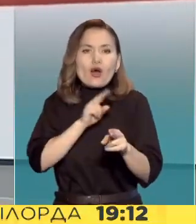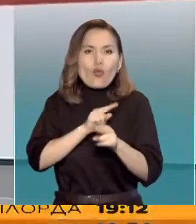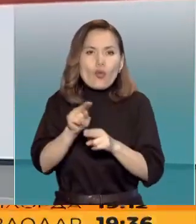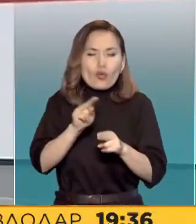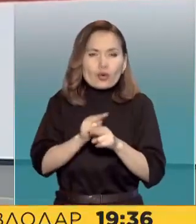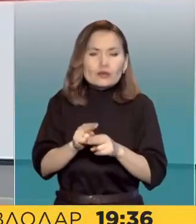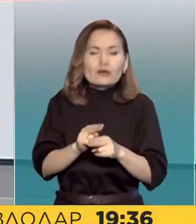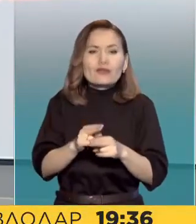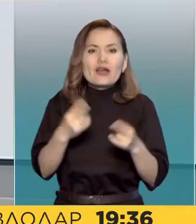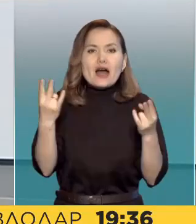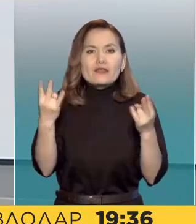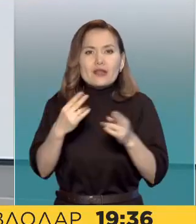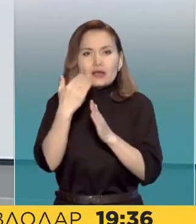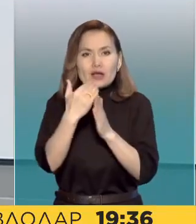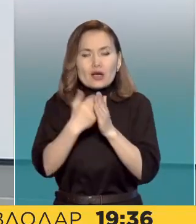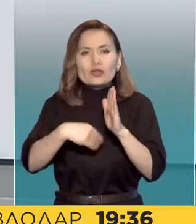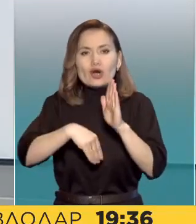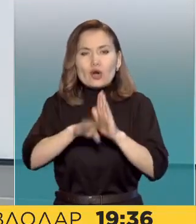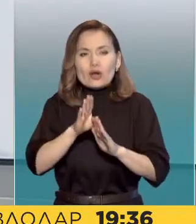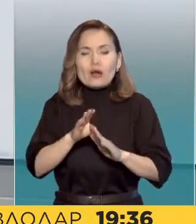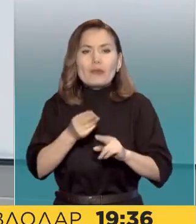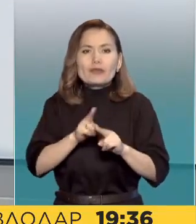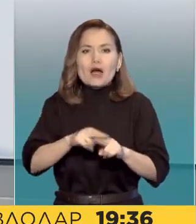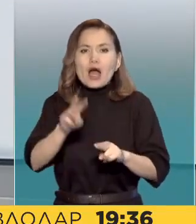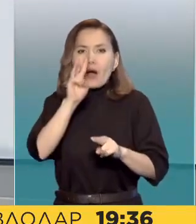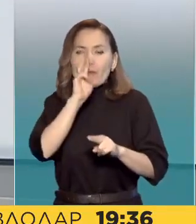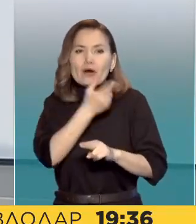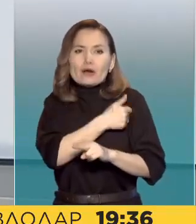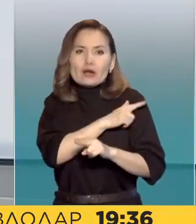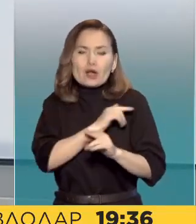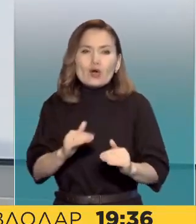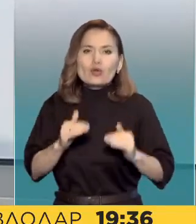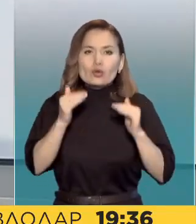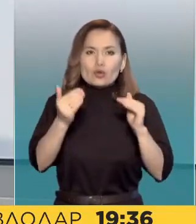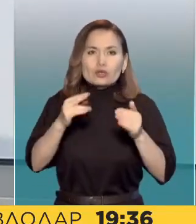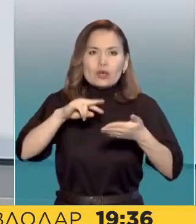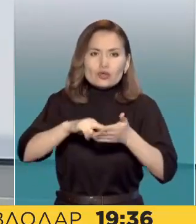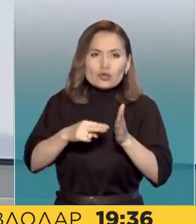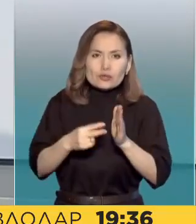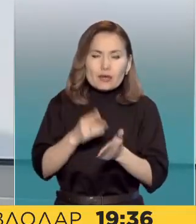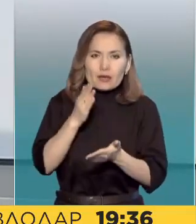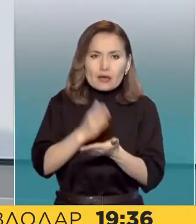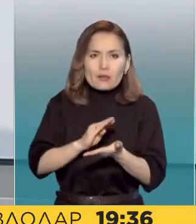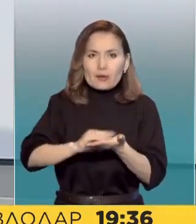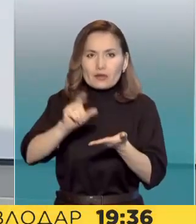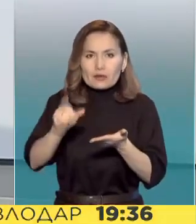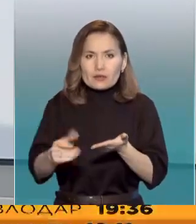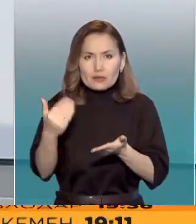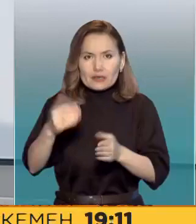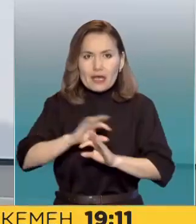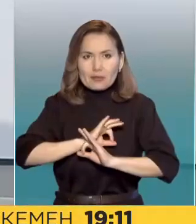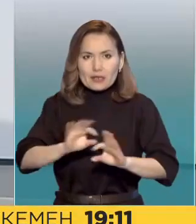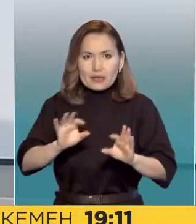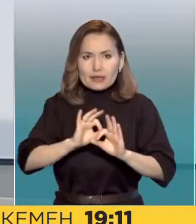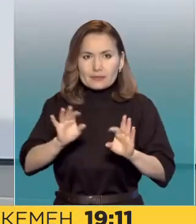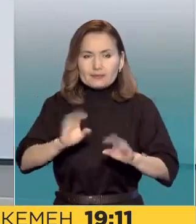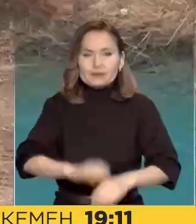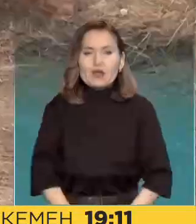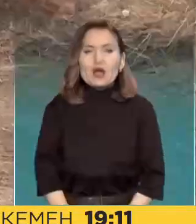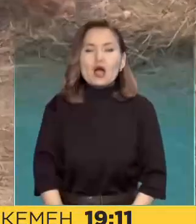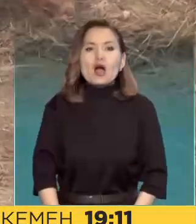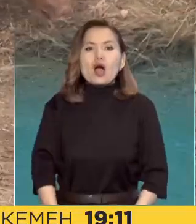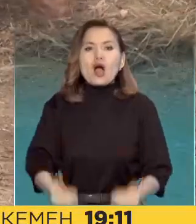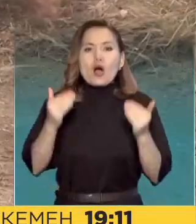керек. Мамандардың тұрмыс және жұмыс жағдайына мейлінше жағдай жасау жоспарланып отыр. Нысаналы ығыл тарқатады.